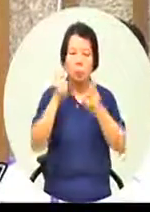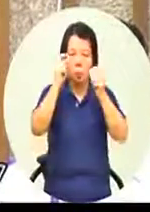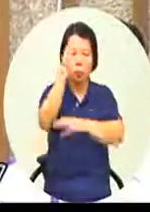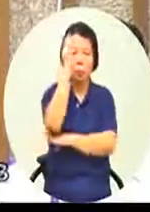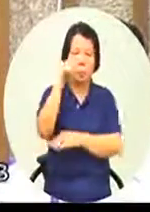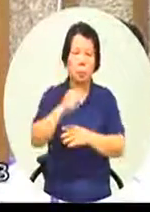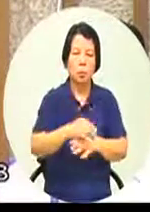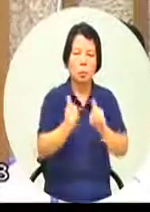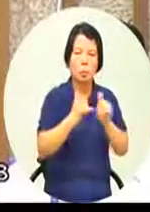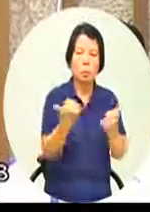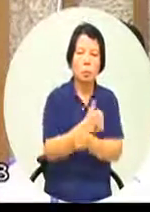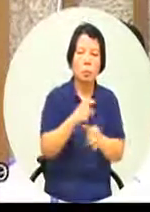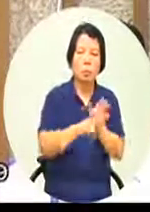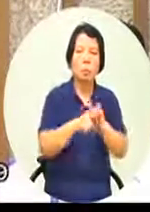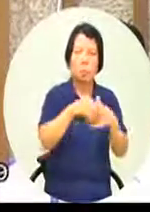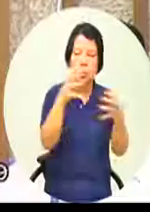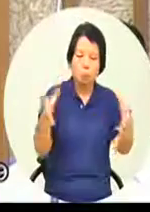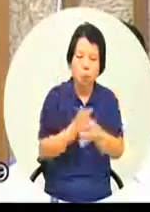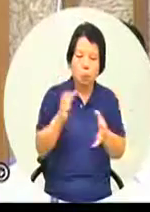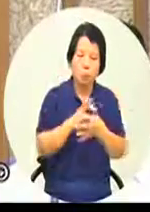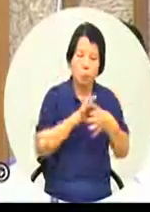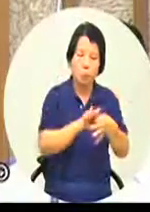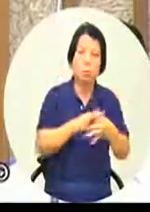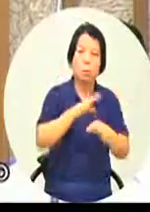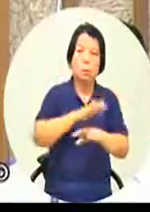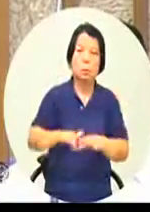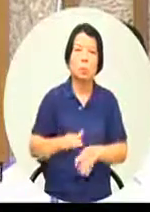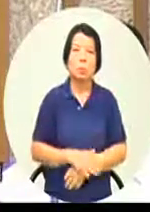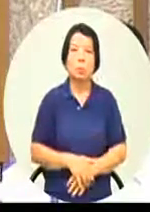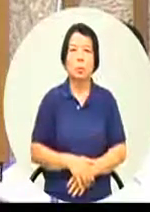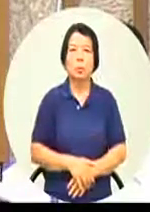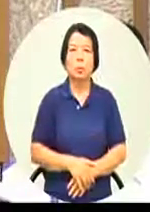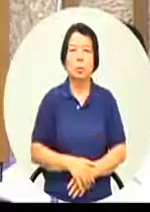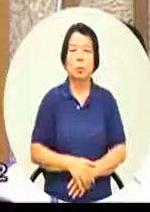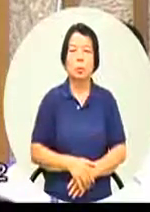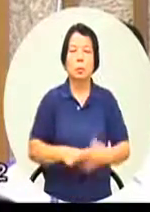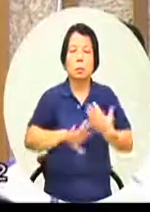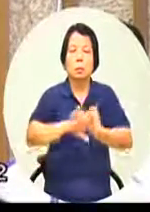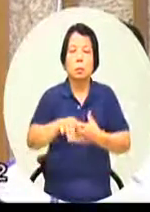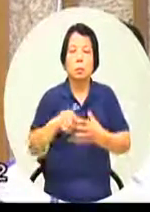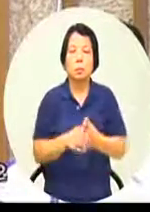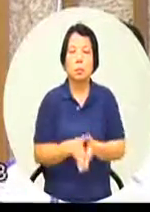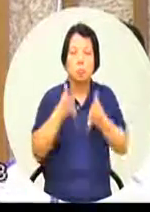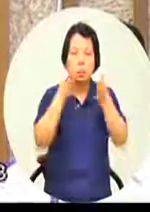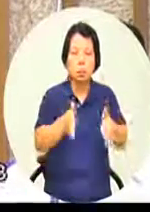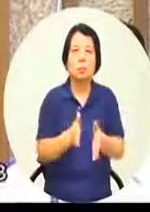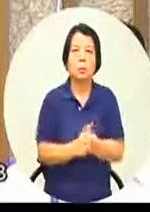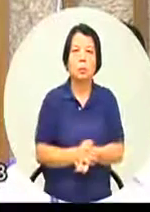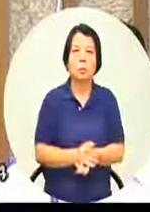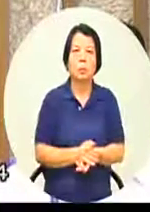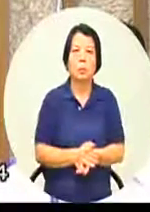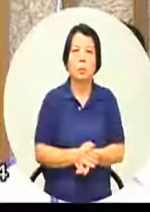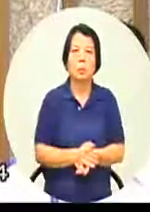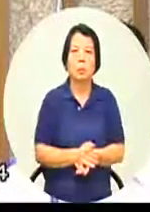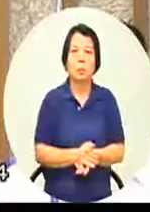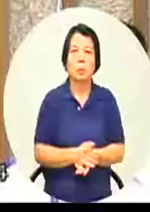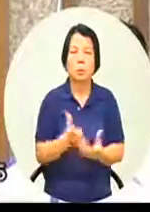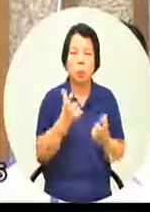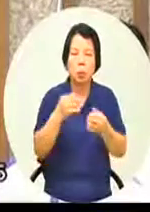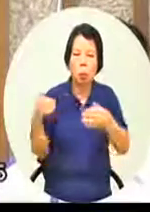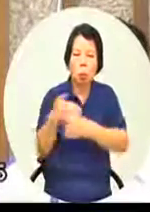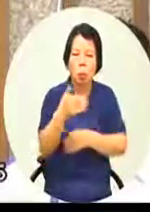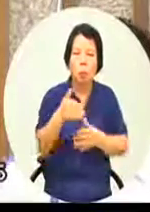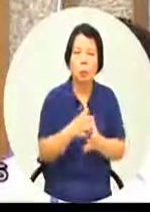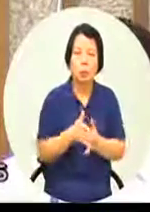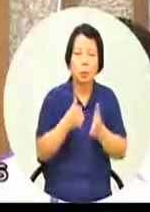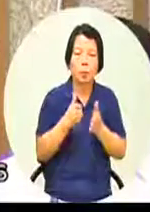我想我们都可以共同来持续关心这样的议题。那另外再来就是针对钢鱼的部分，那在这边跟议员报告，我们已